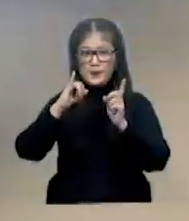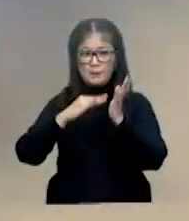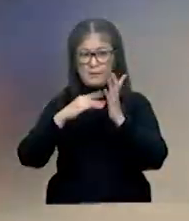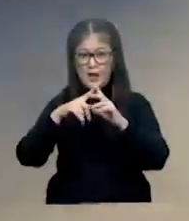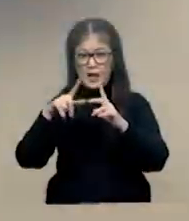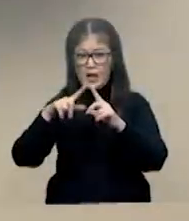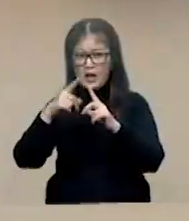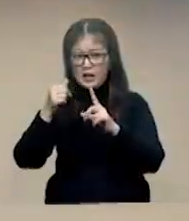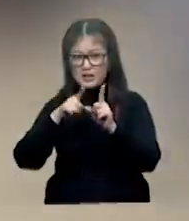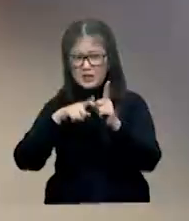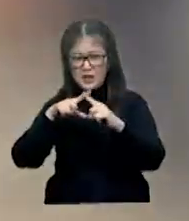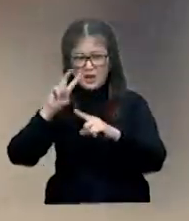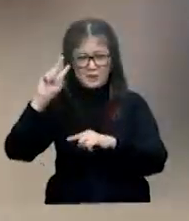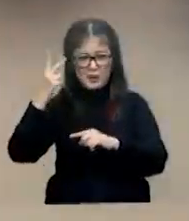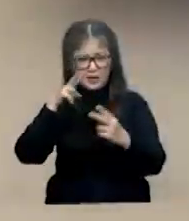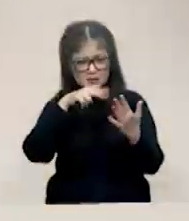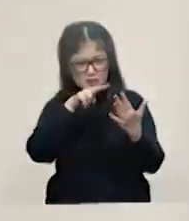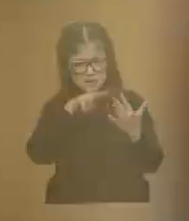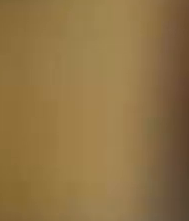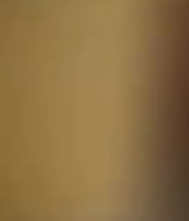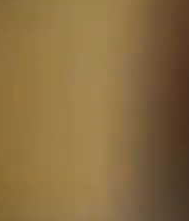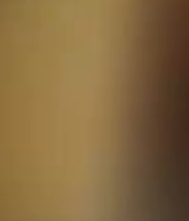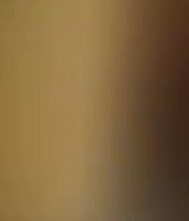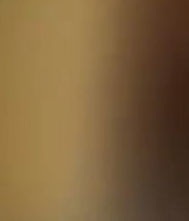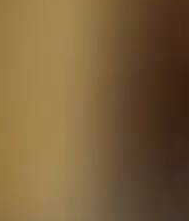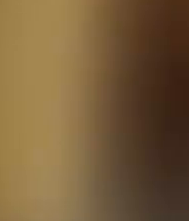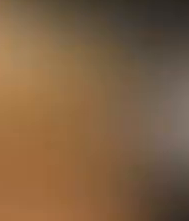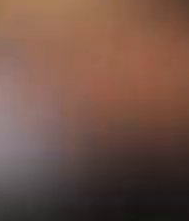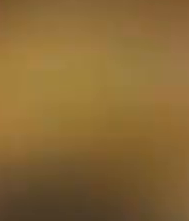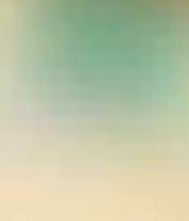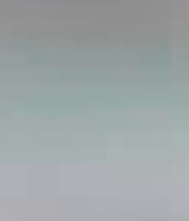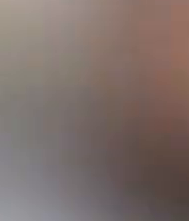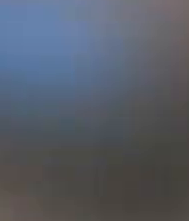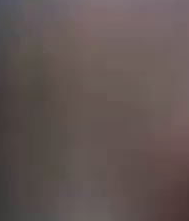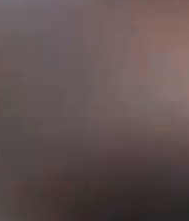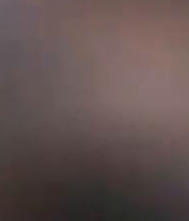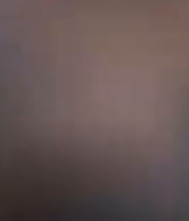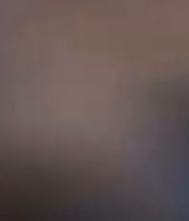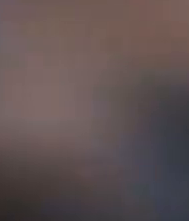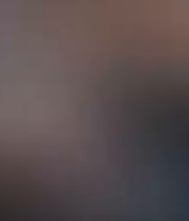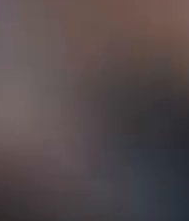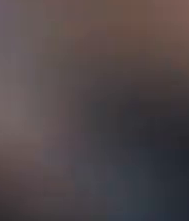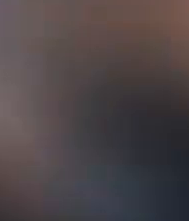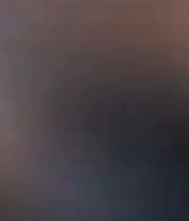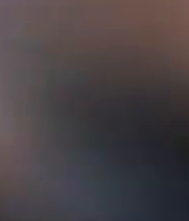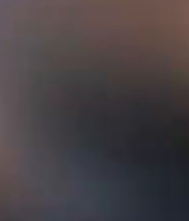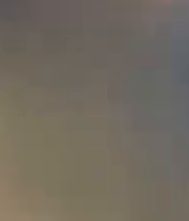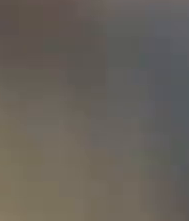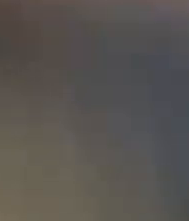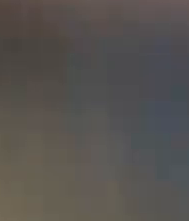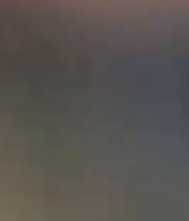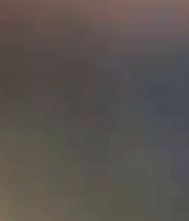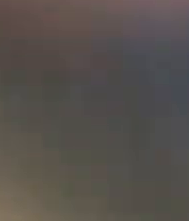rumah warga yang alamatnya dicantumkan dalam data calon siswa PPDB online SMP Negeri Kota Bogor, Jawa Barat.